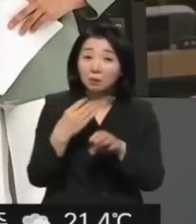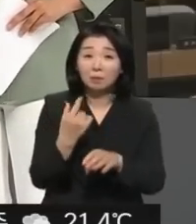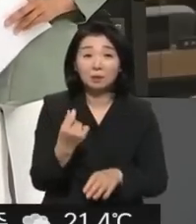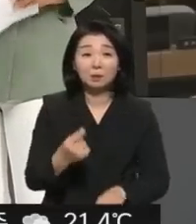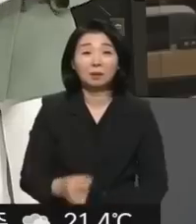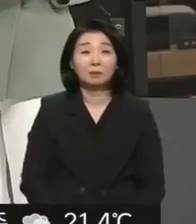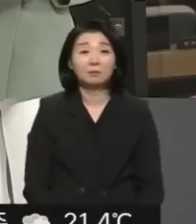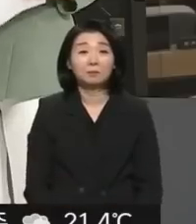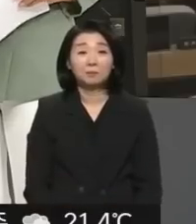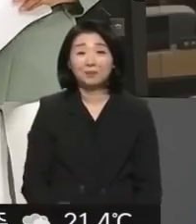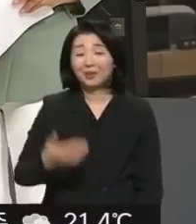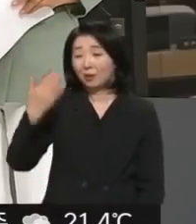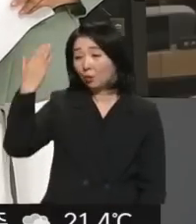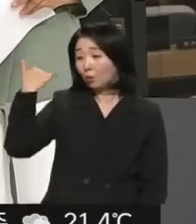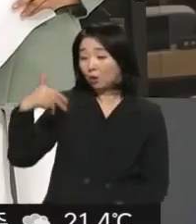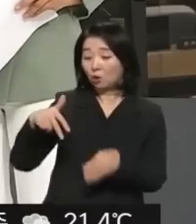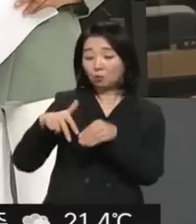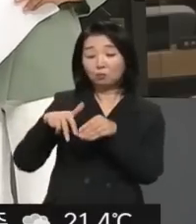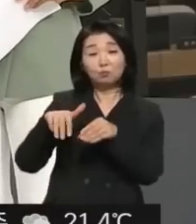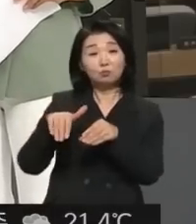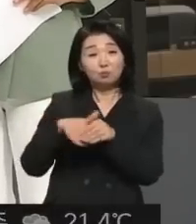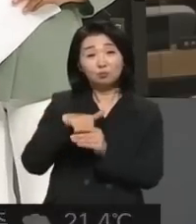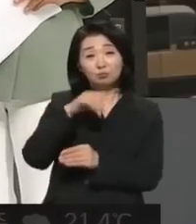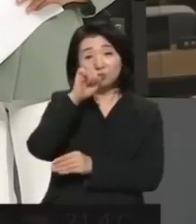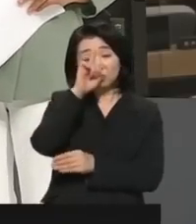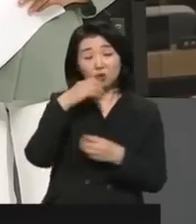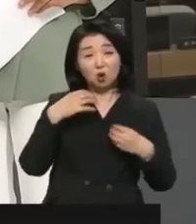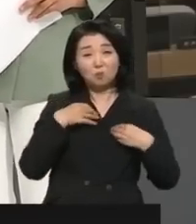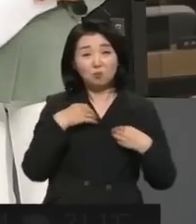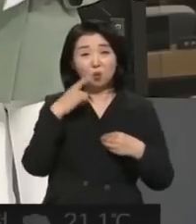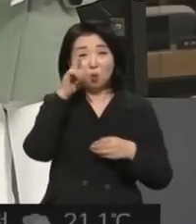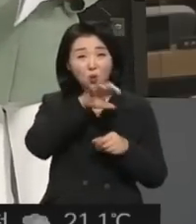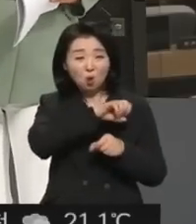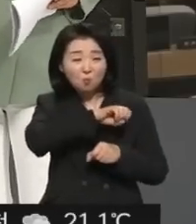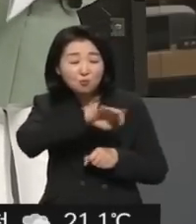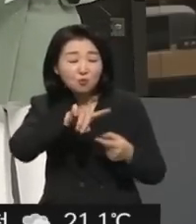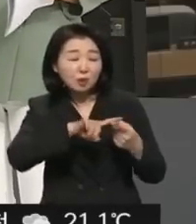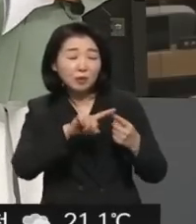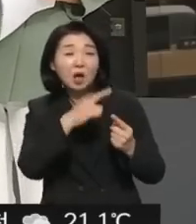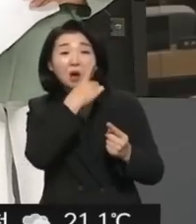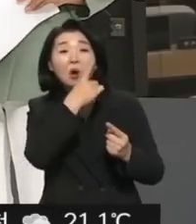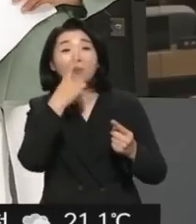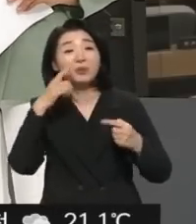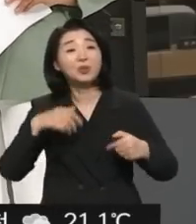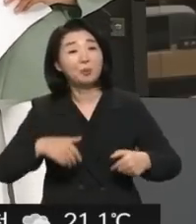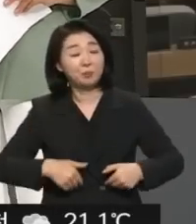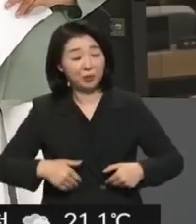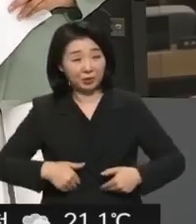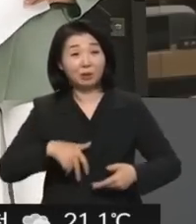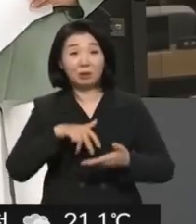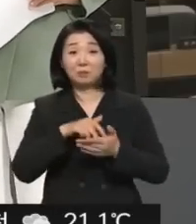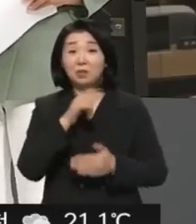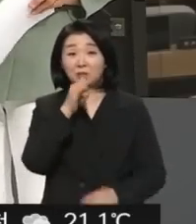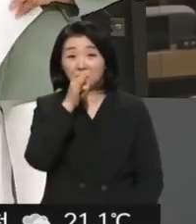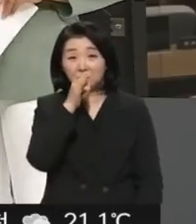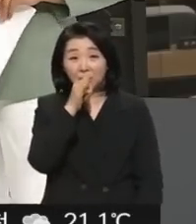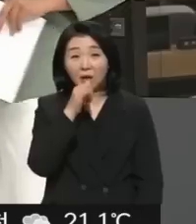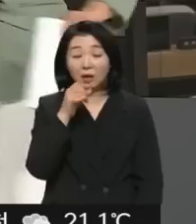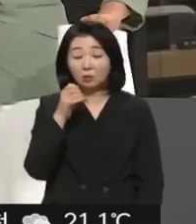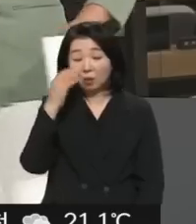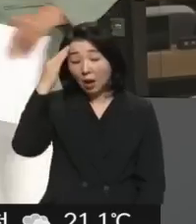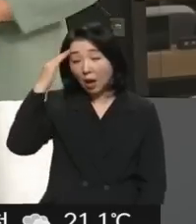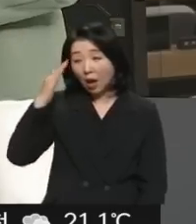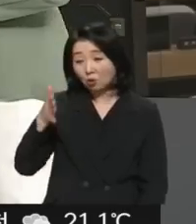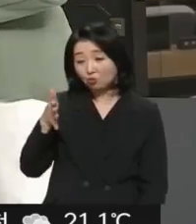보입니다. 과거 문재인 정부도 오염수 방류에 대해서는 일단 검증이 필요하다 이런 입장이었죠. 여기에 우리